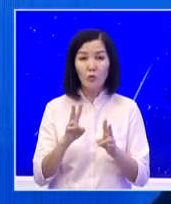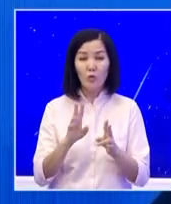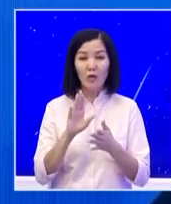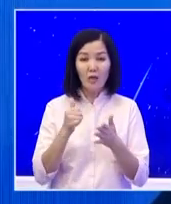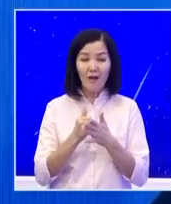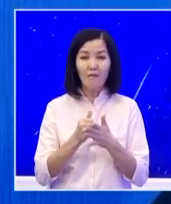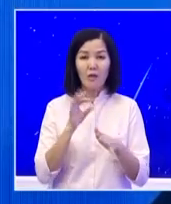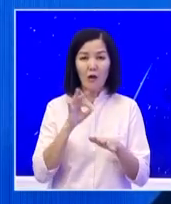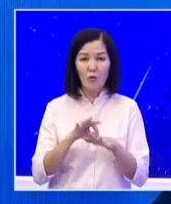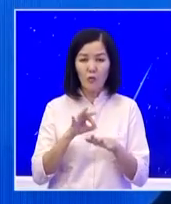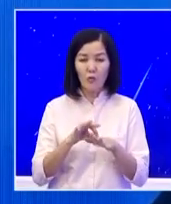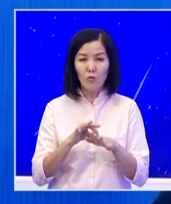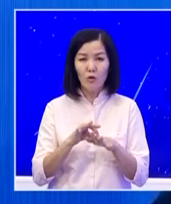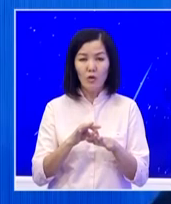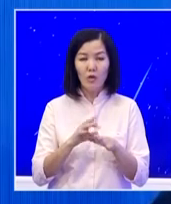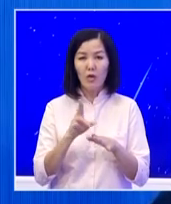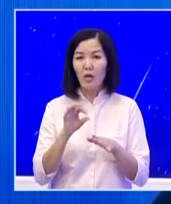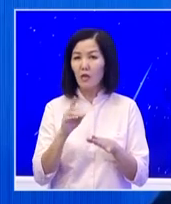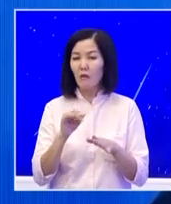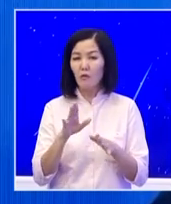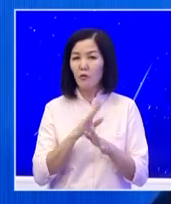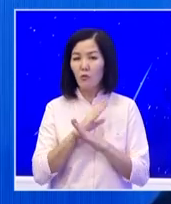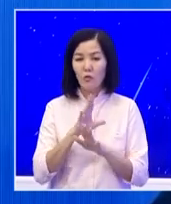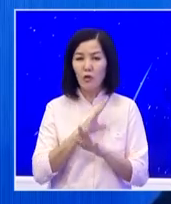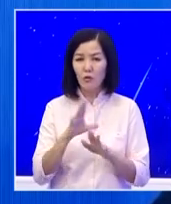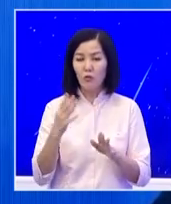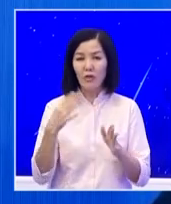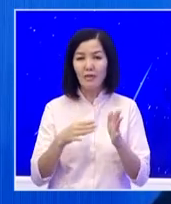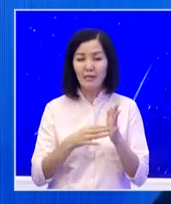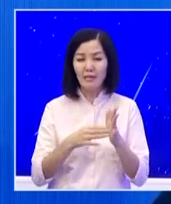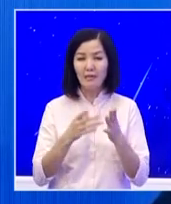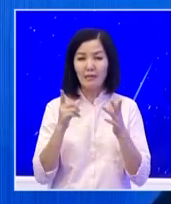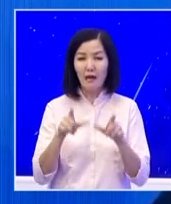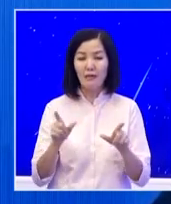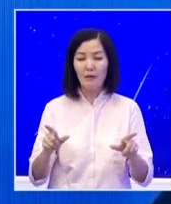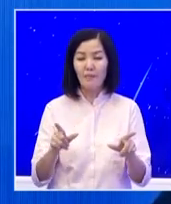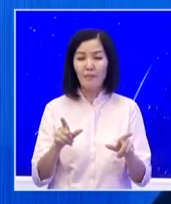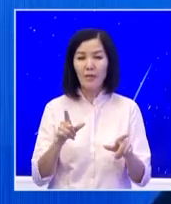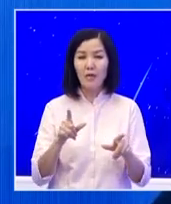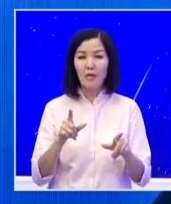негізгі коронавирус себебінен қайтыс болған 48 адам. Қазіргі күнде